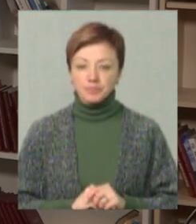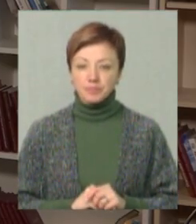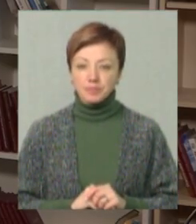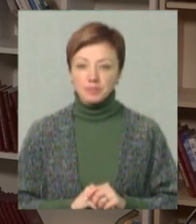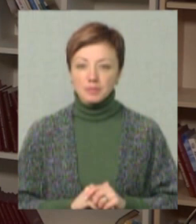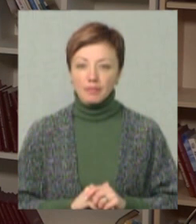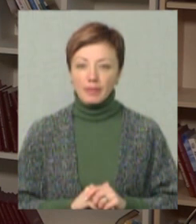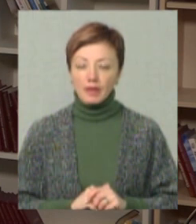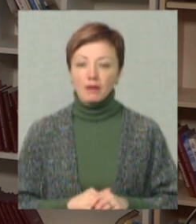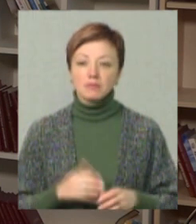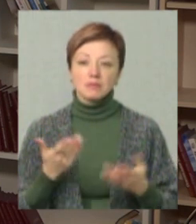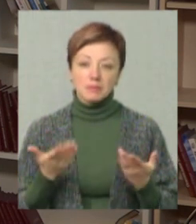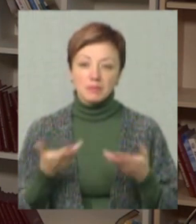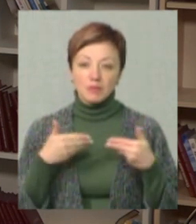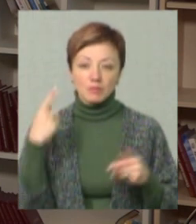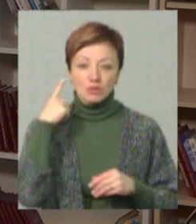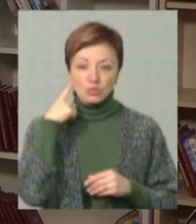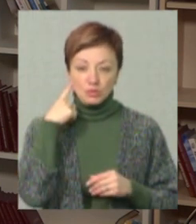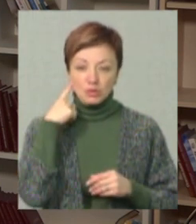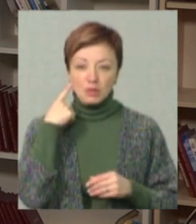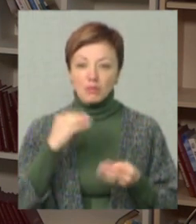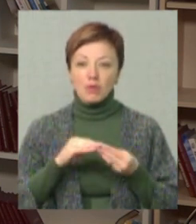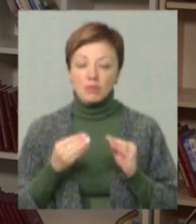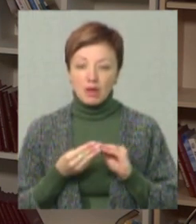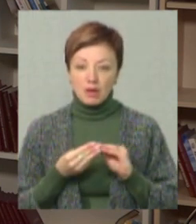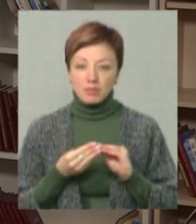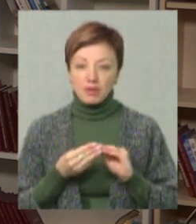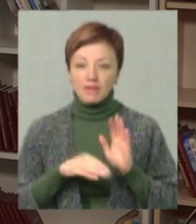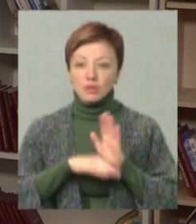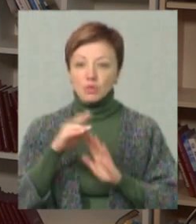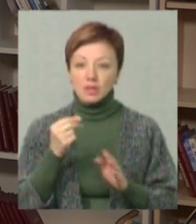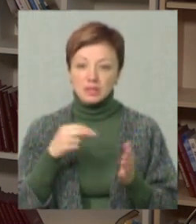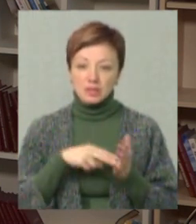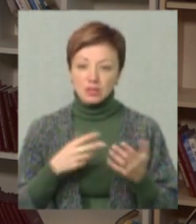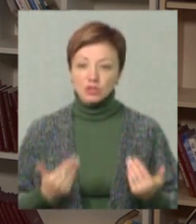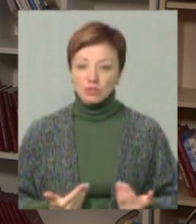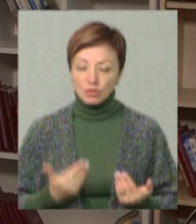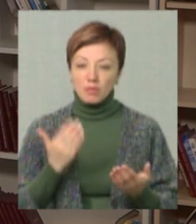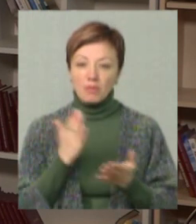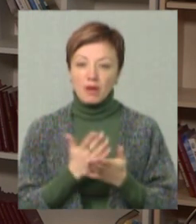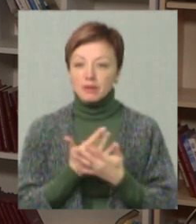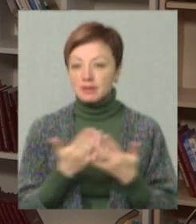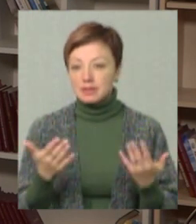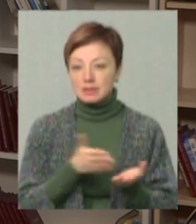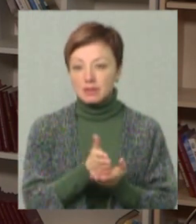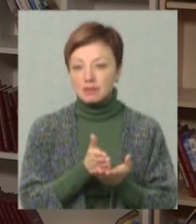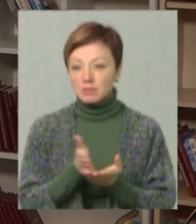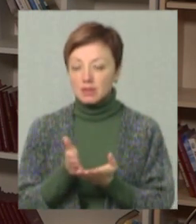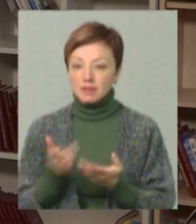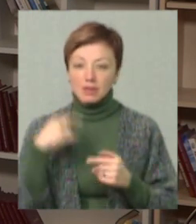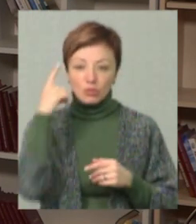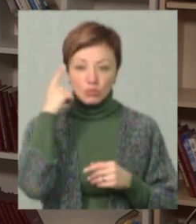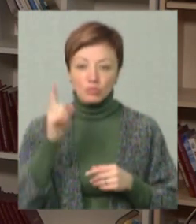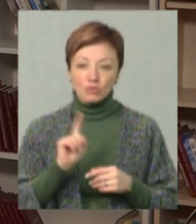цін на житло, вони мають різні аспекти. І я думаю, пані Віра обґрунтувала, чому саме